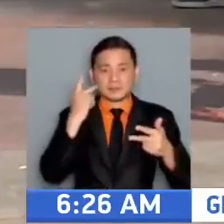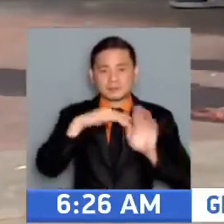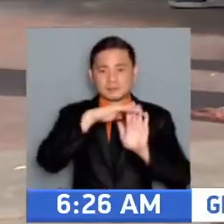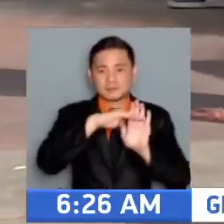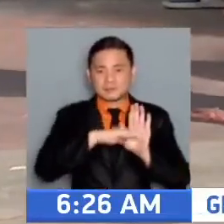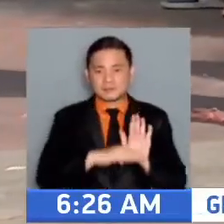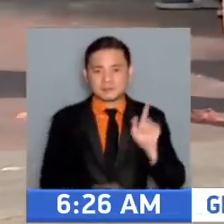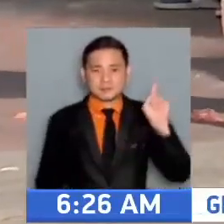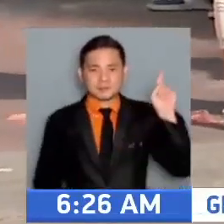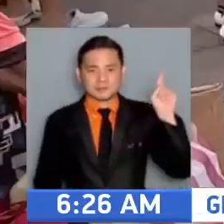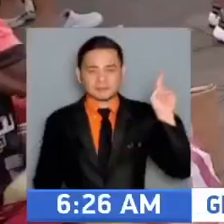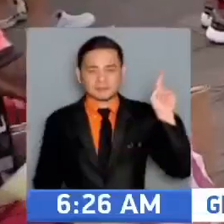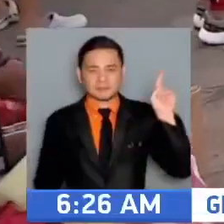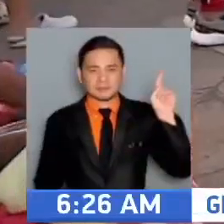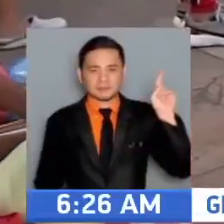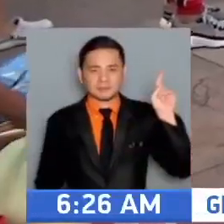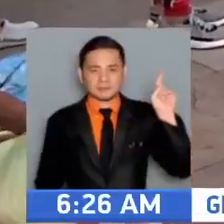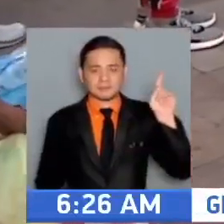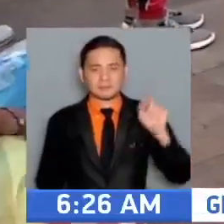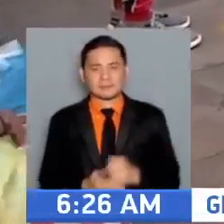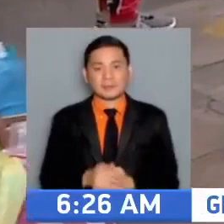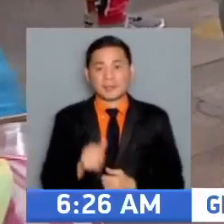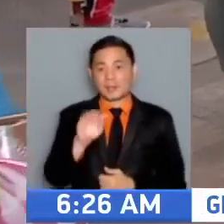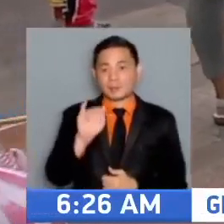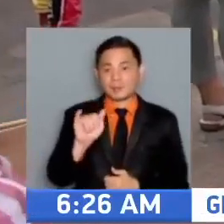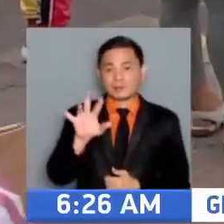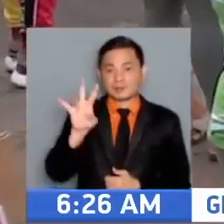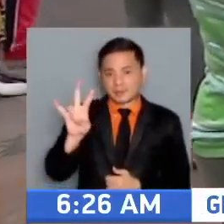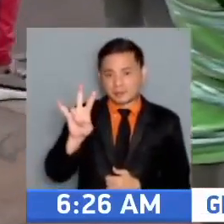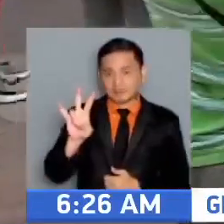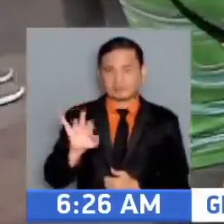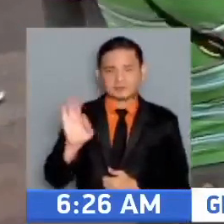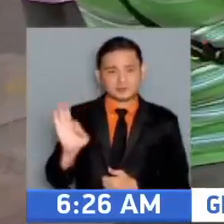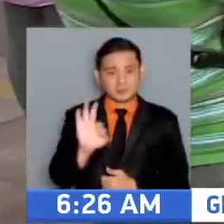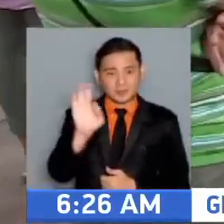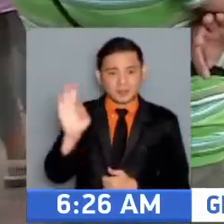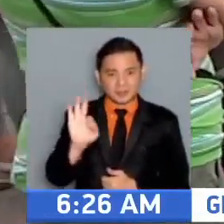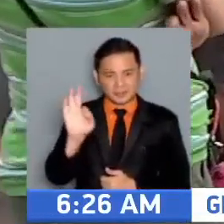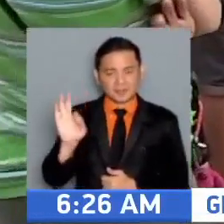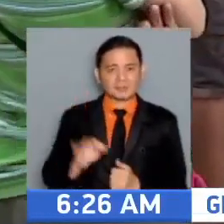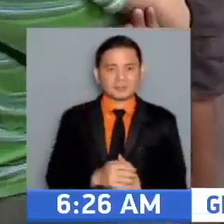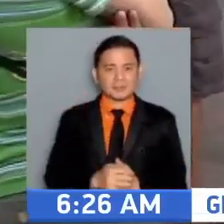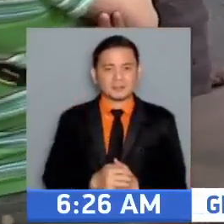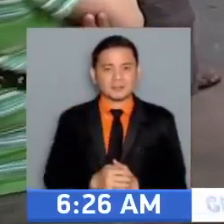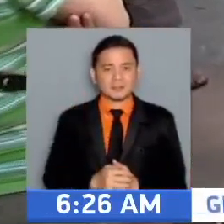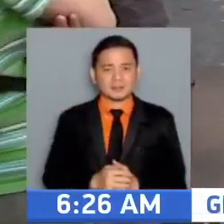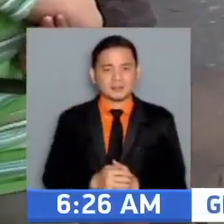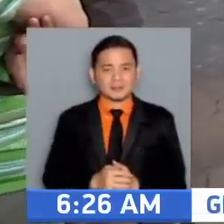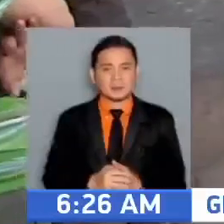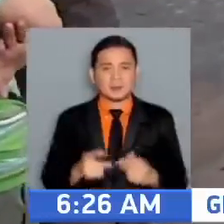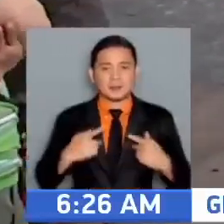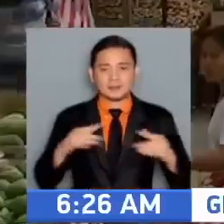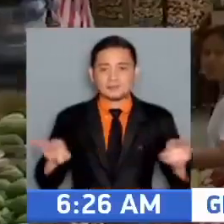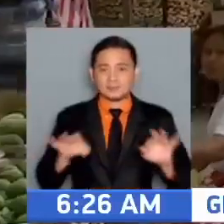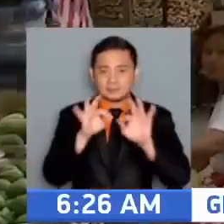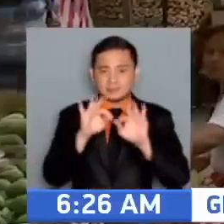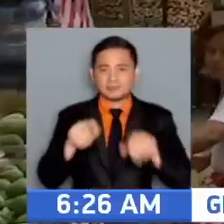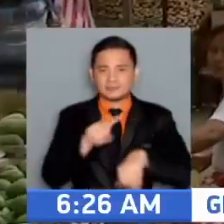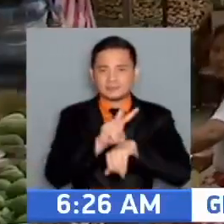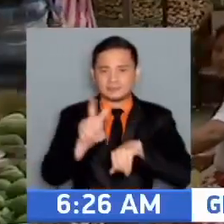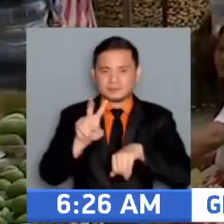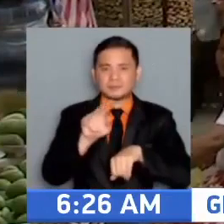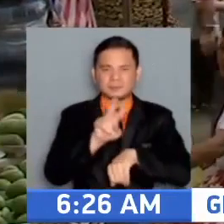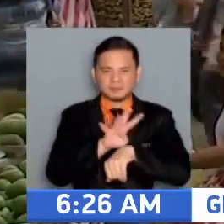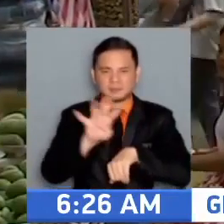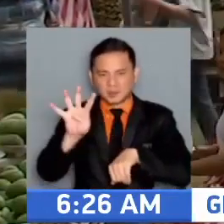gabi. Sa April 7, Biyernes Santo, magaganap po ang dalawang prosesyon ng alas 12 ng hating gabi at alas 4 ng hapon. Sa April